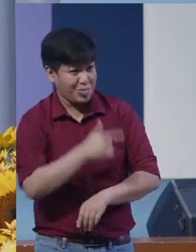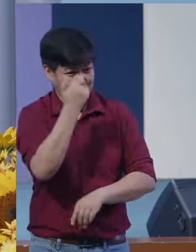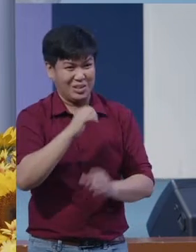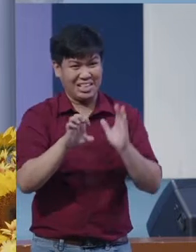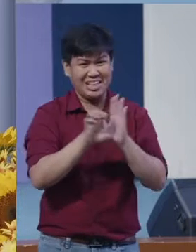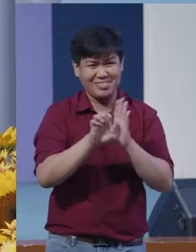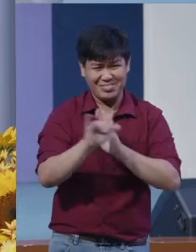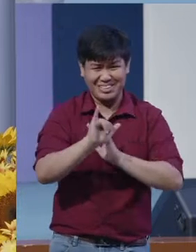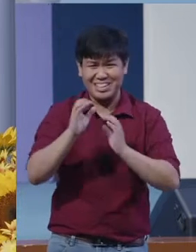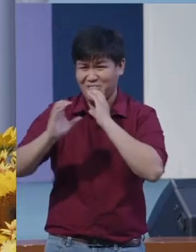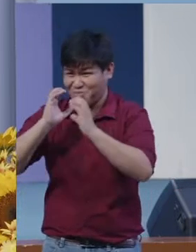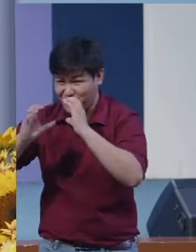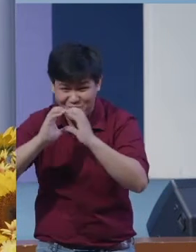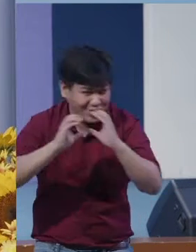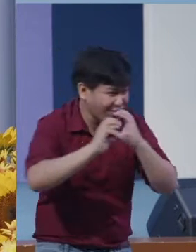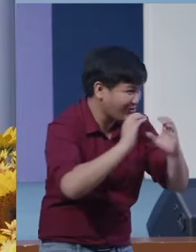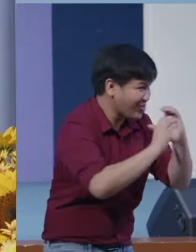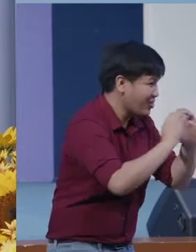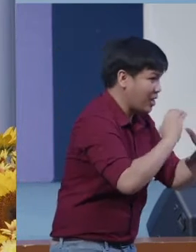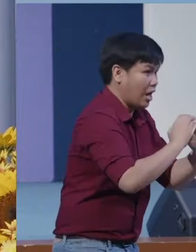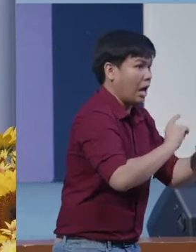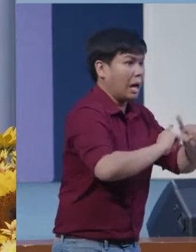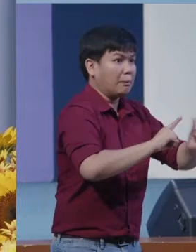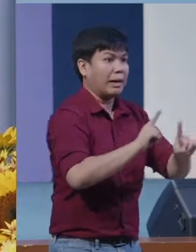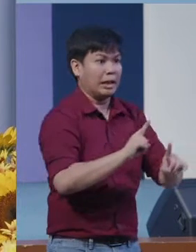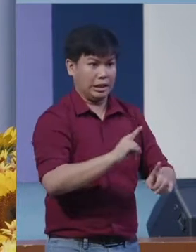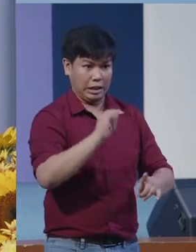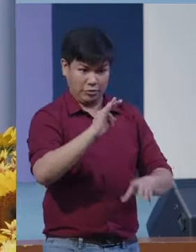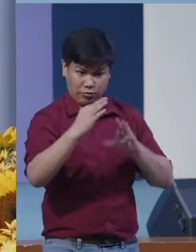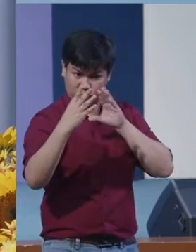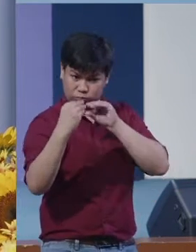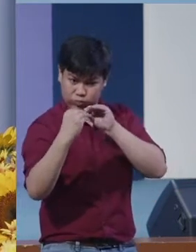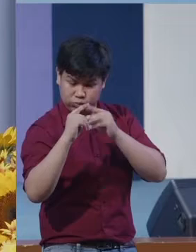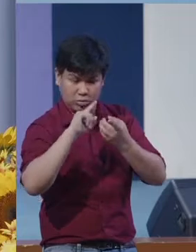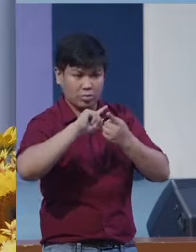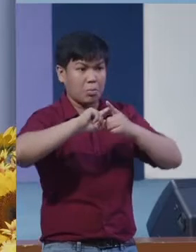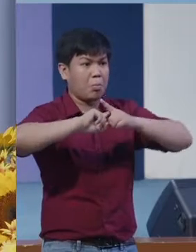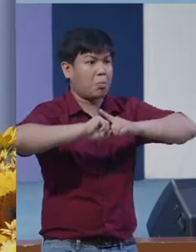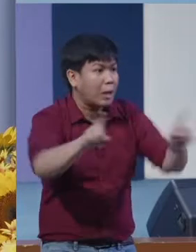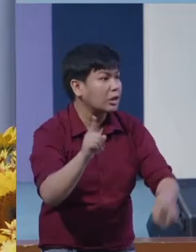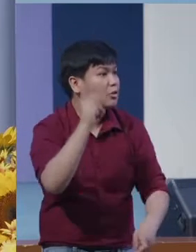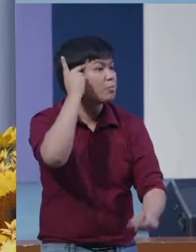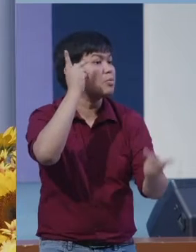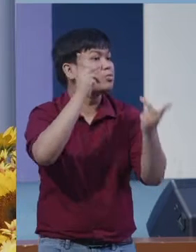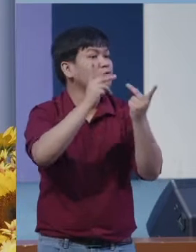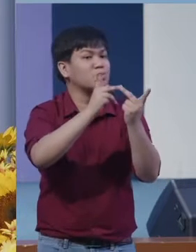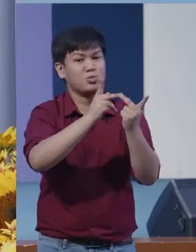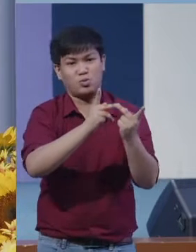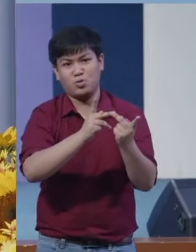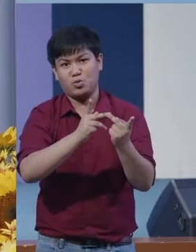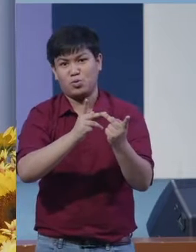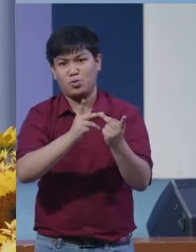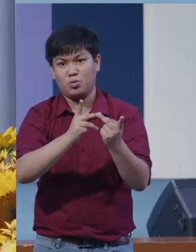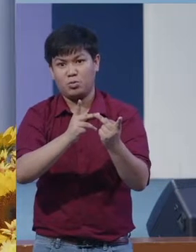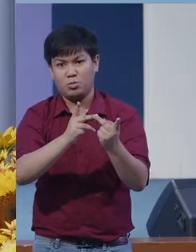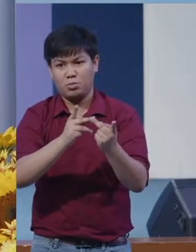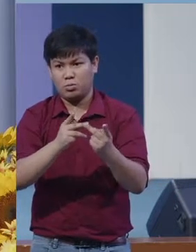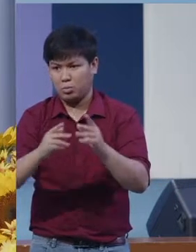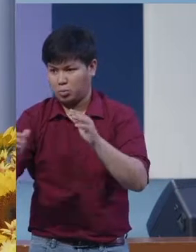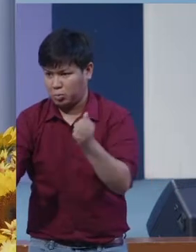Pero ang masama, yung motibo na nagsasabi ng masama tungkol sa